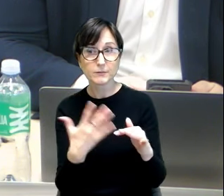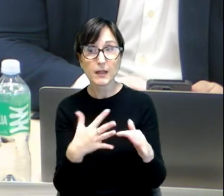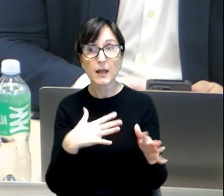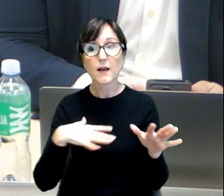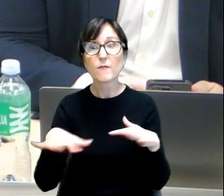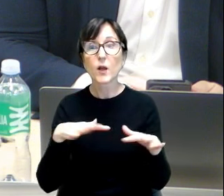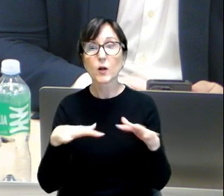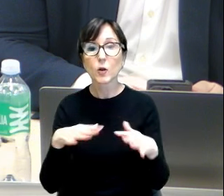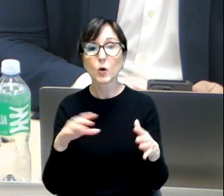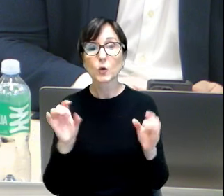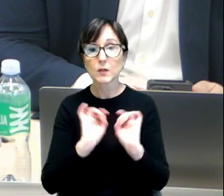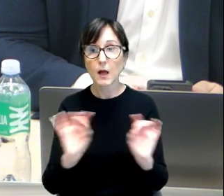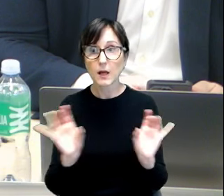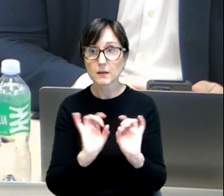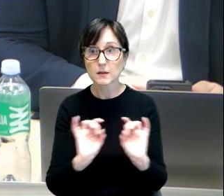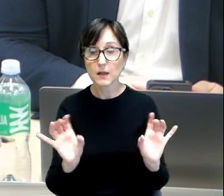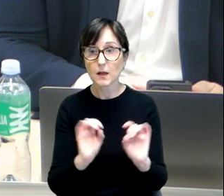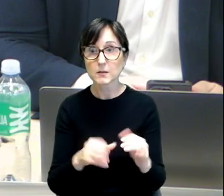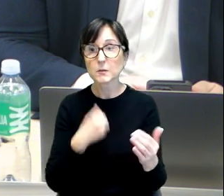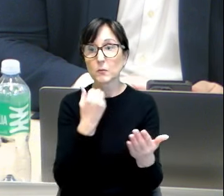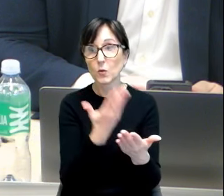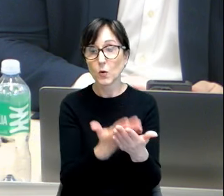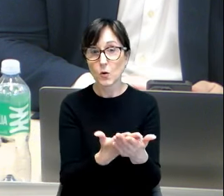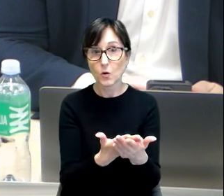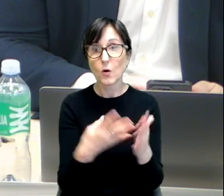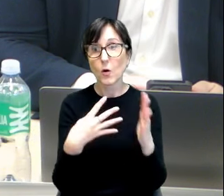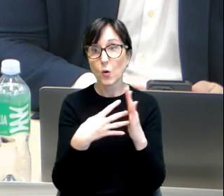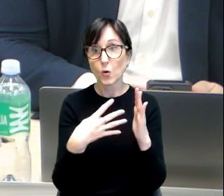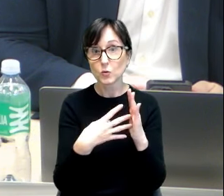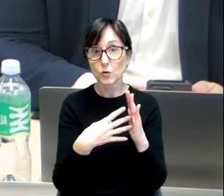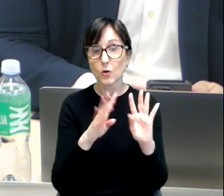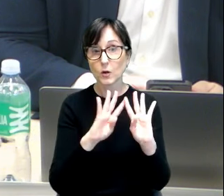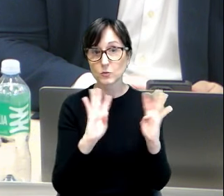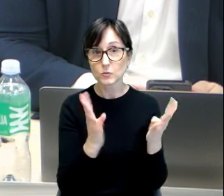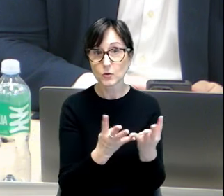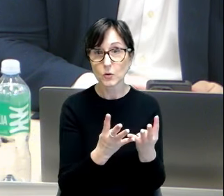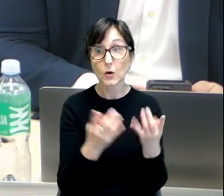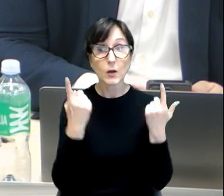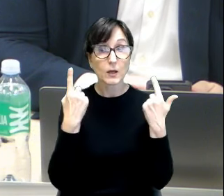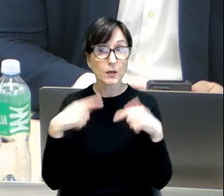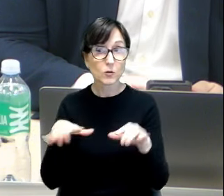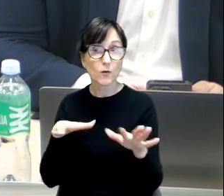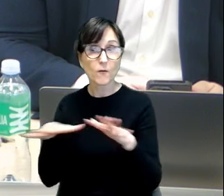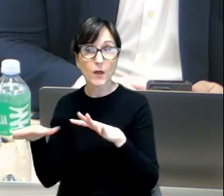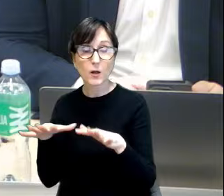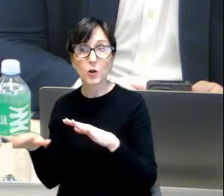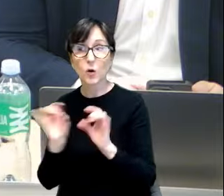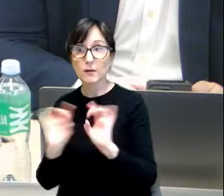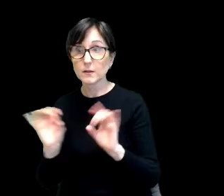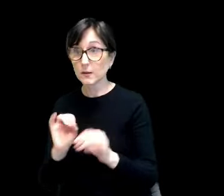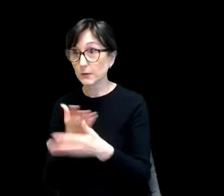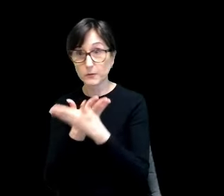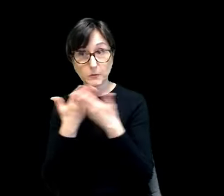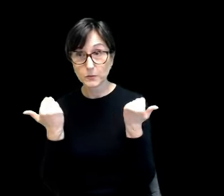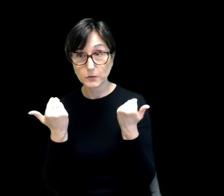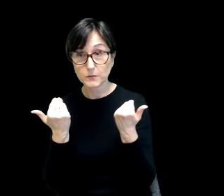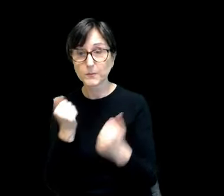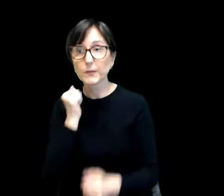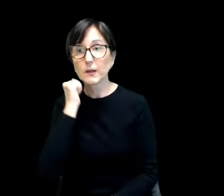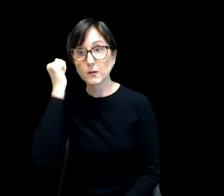yra pateikta tik kontrolės komiteto o kitų komitetų veiklos ataskaitos nėra ačiū